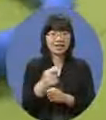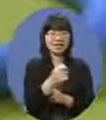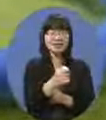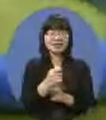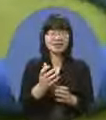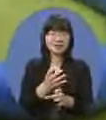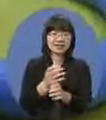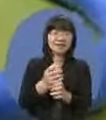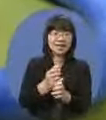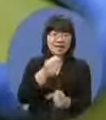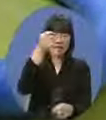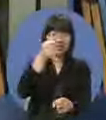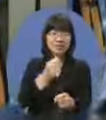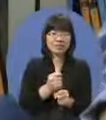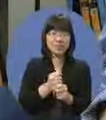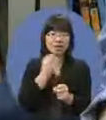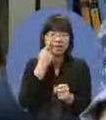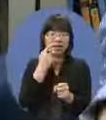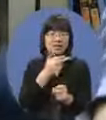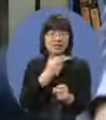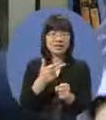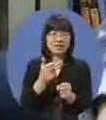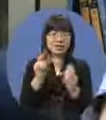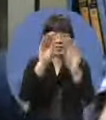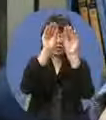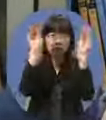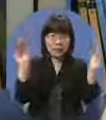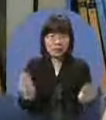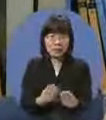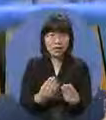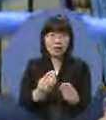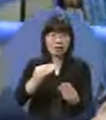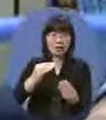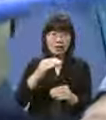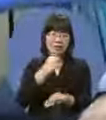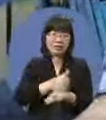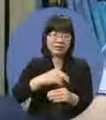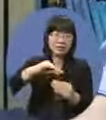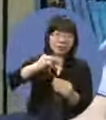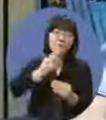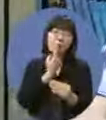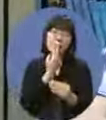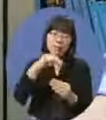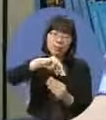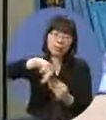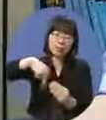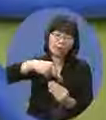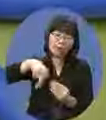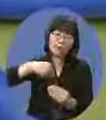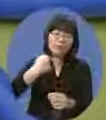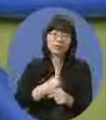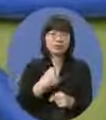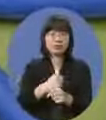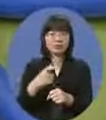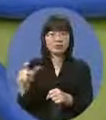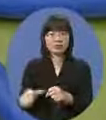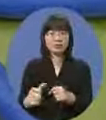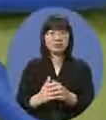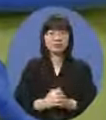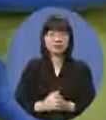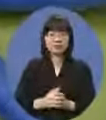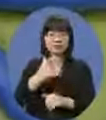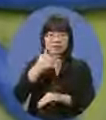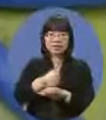기다란 스티로폼 막대를 구부려서 끝을 테이프로 고정합니다. 또 해야 되는 거 아니야?